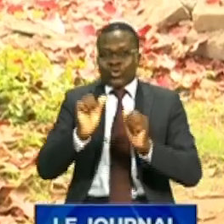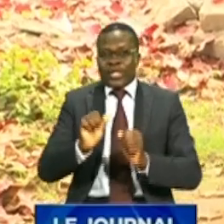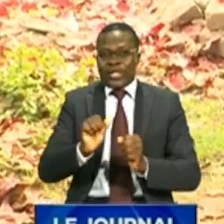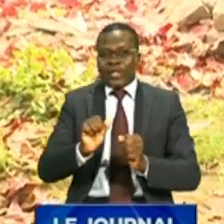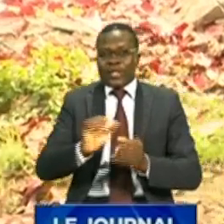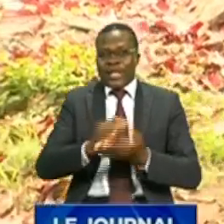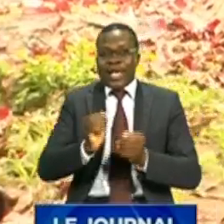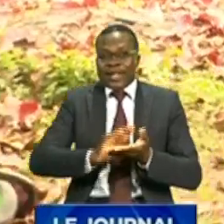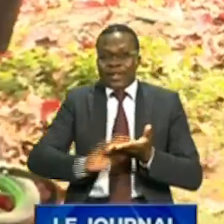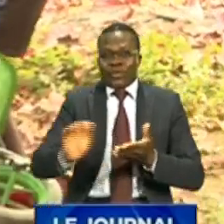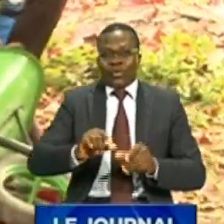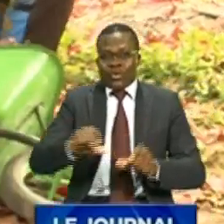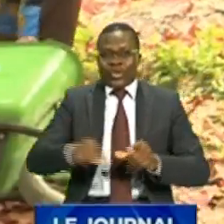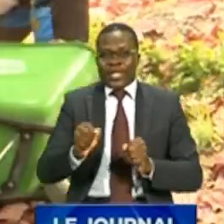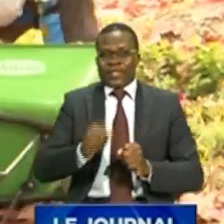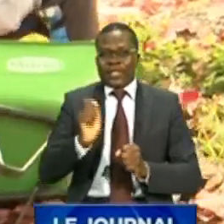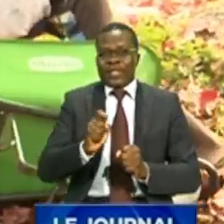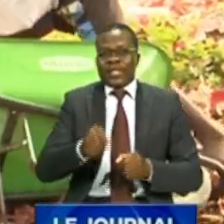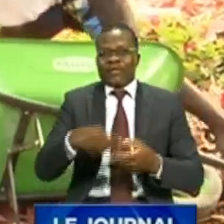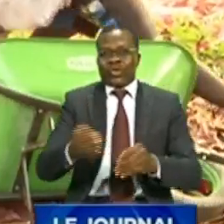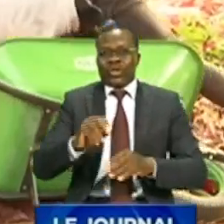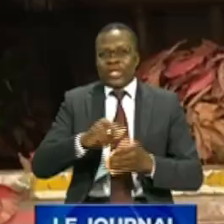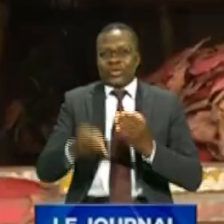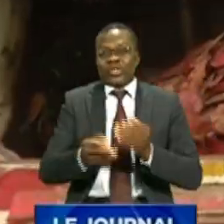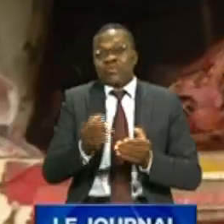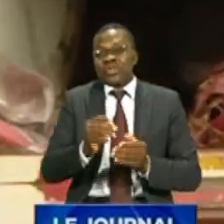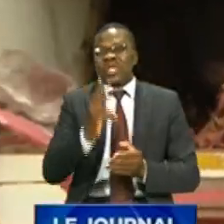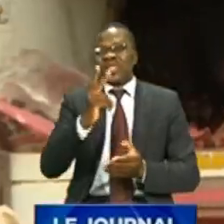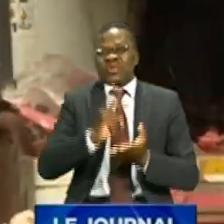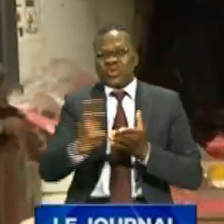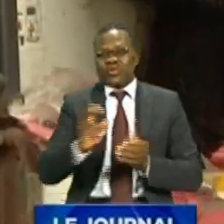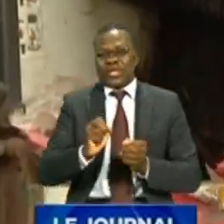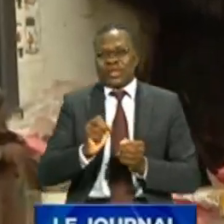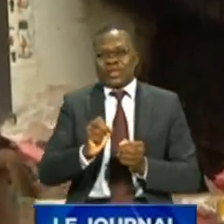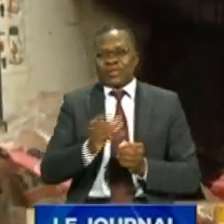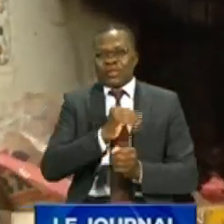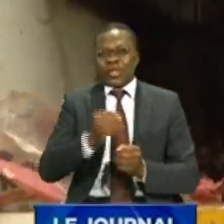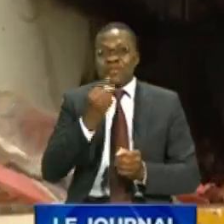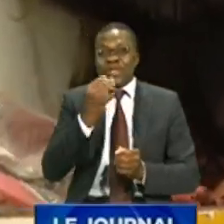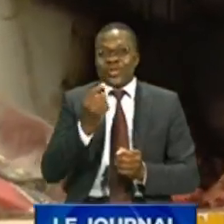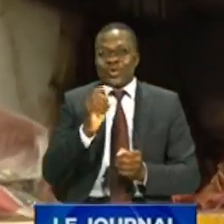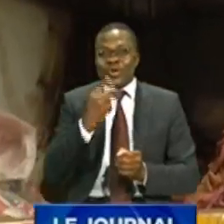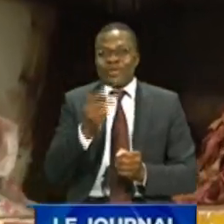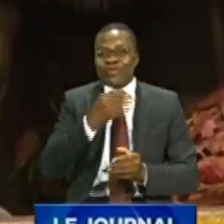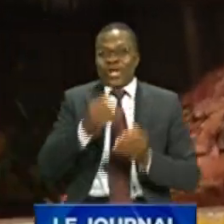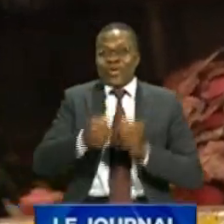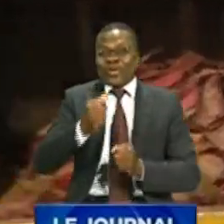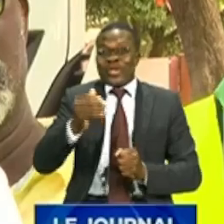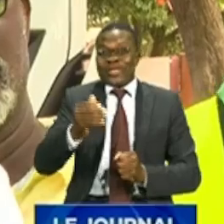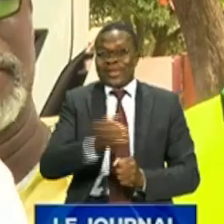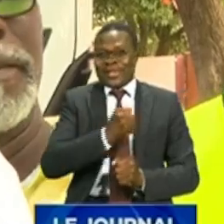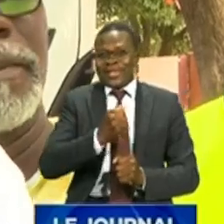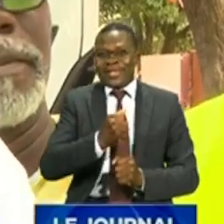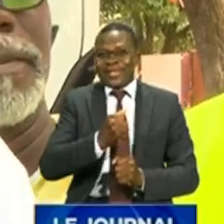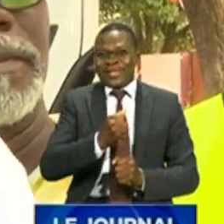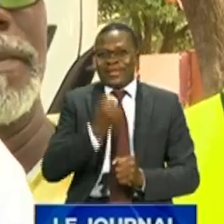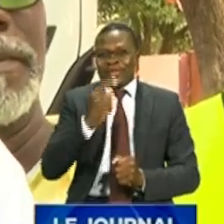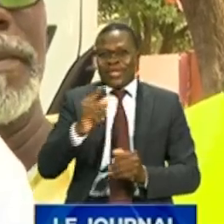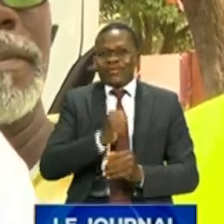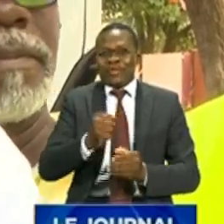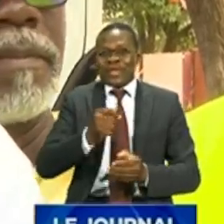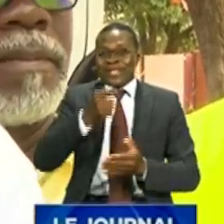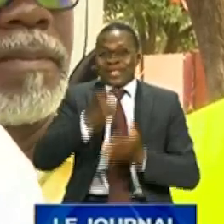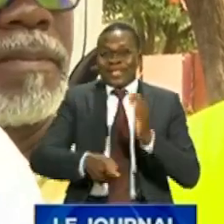de continuer à rendre propre nos quartiers. Ils vont donner les résultats peut-être dans deux semaines. Et bientôt, on va voir le meilleur qui va gagner. Ils vont prendre les